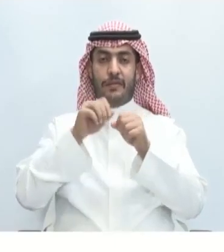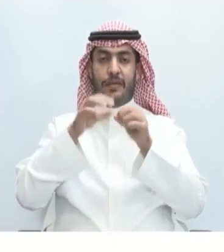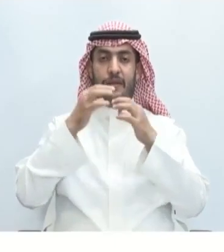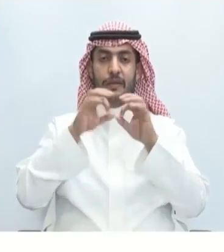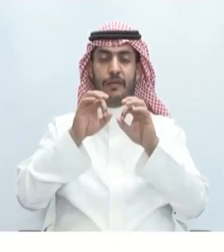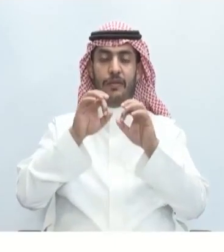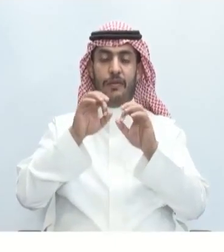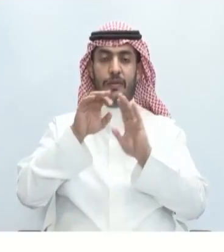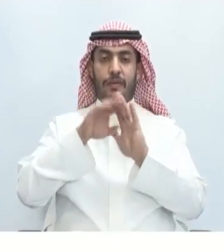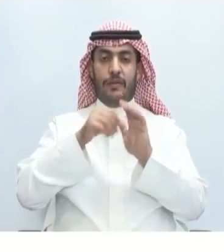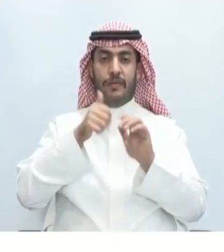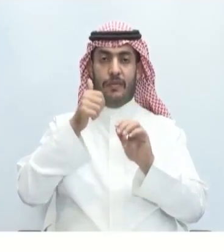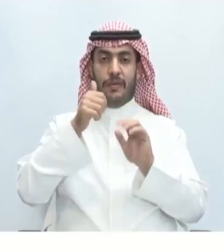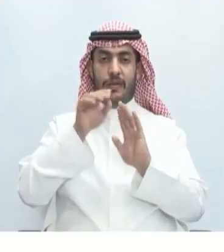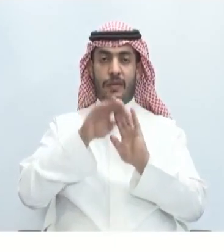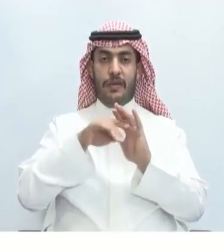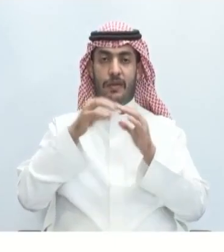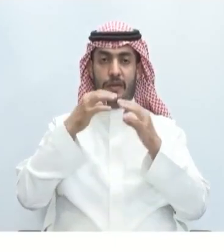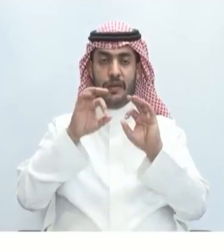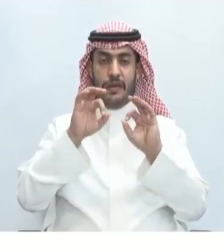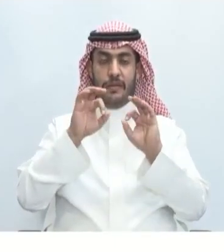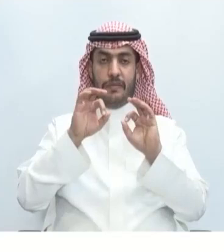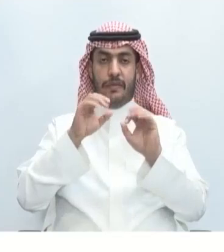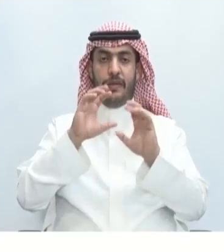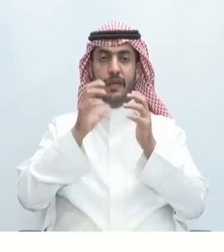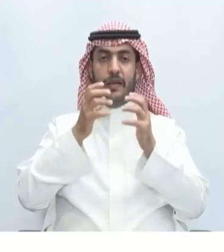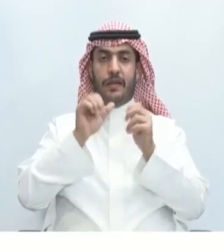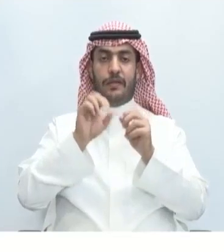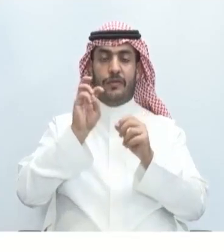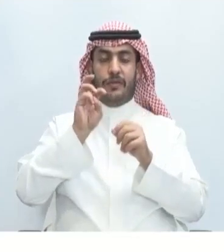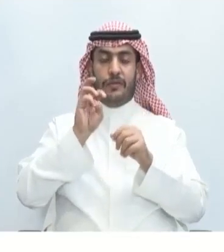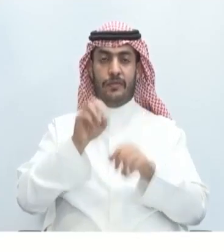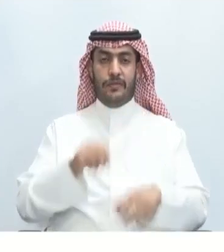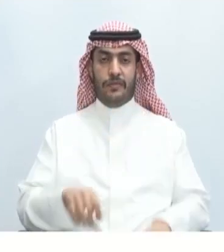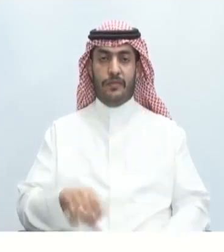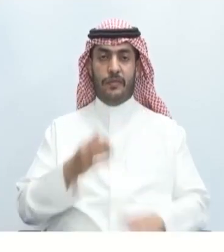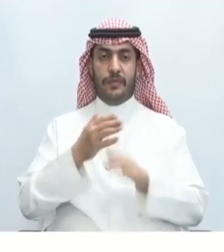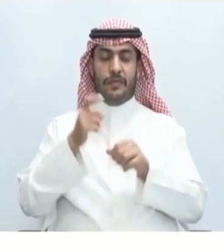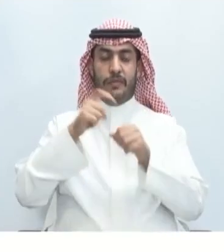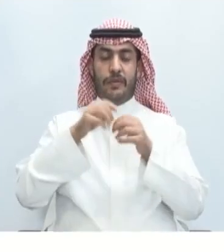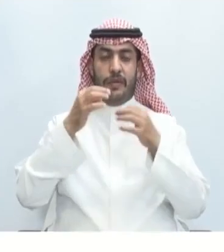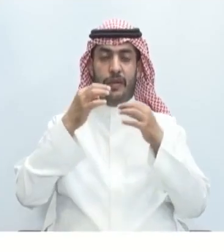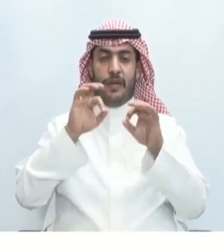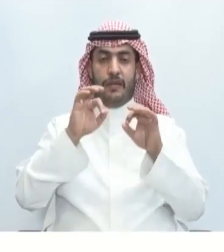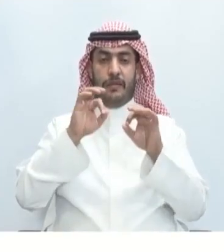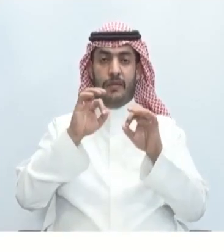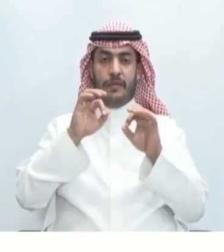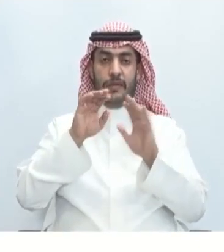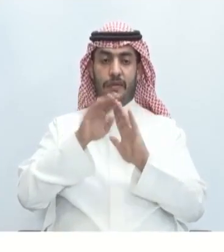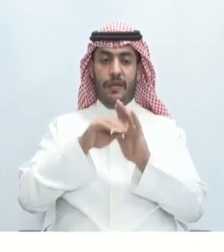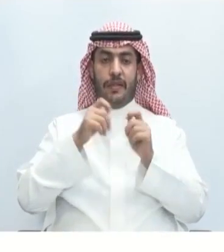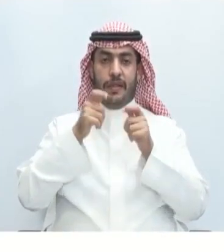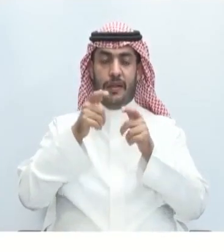جميع القيود التي تم اعطائك من قبل اداره الشركه لكي تصل الى اجمالي